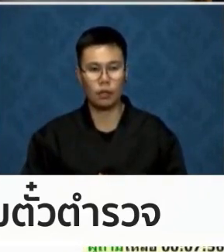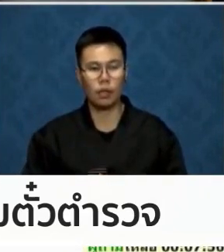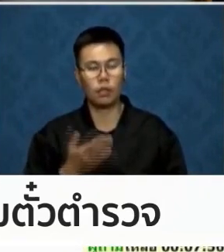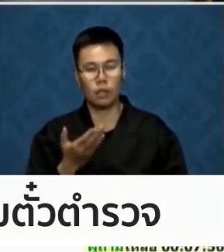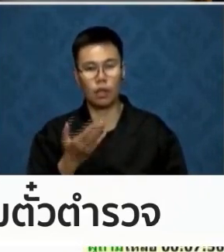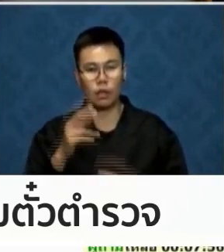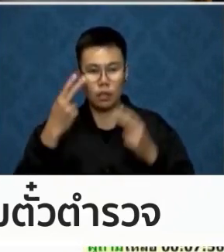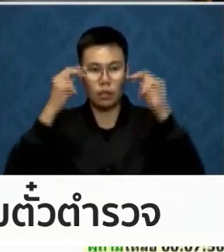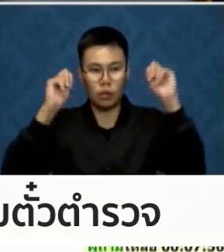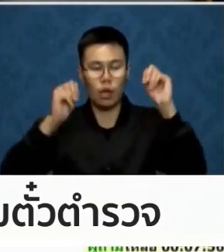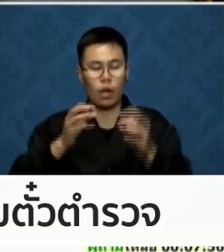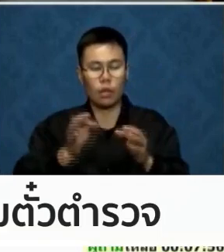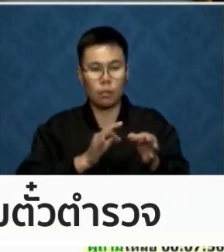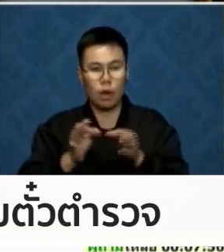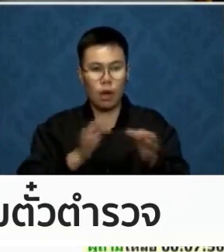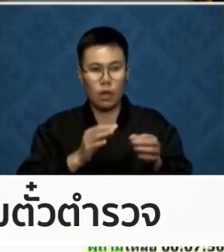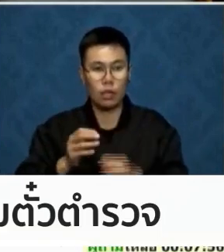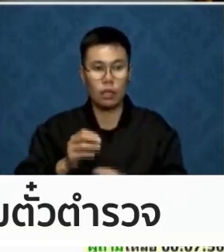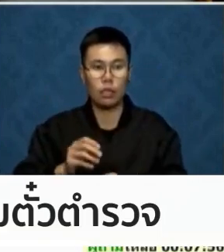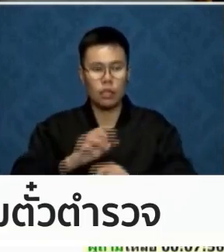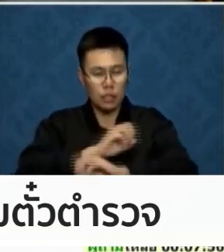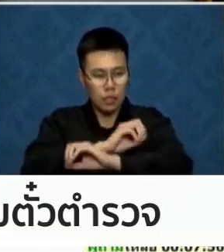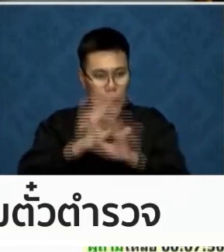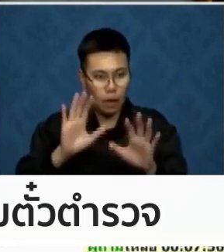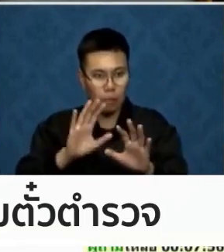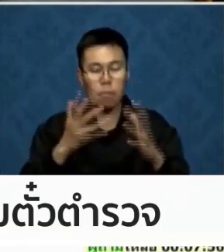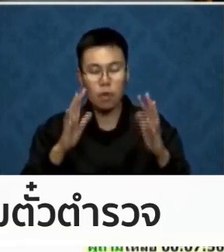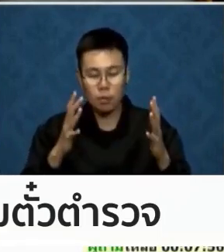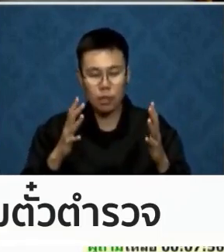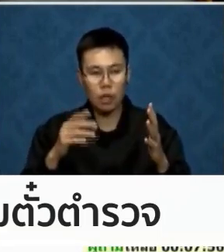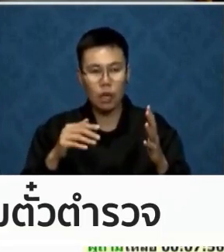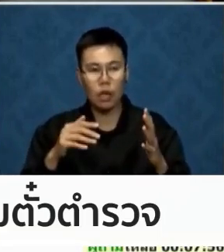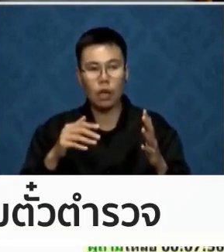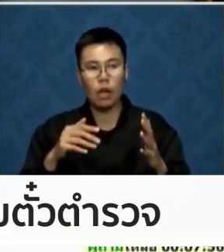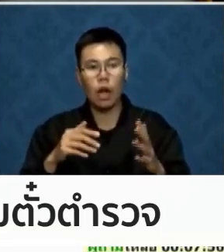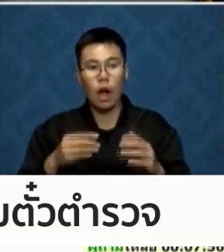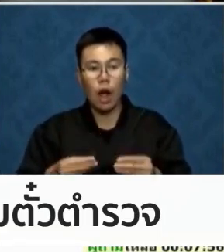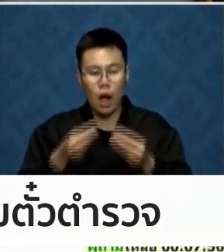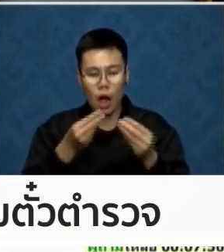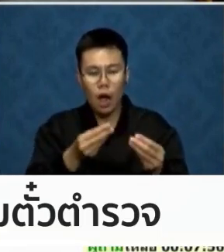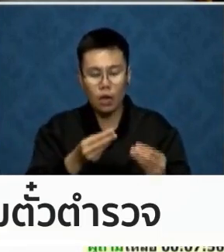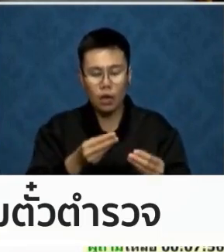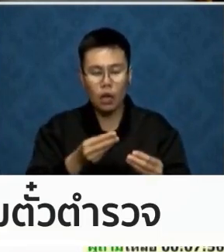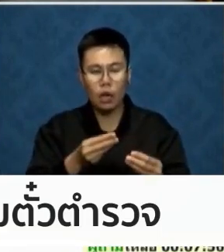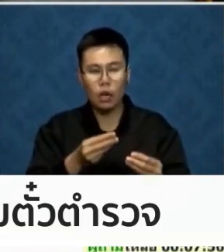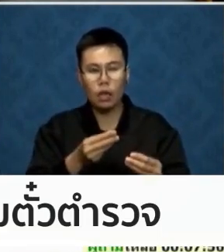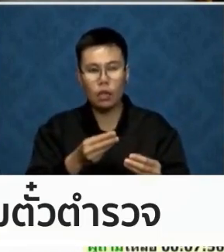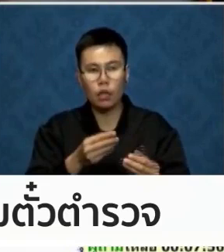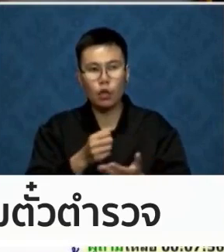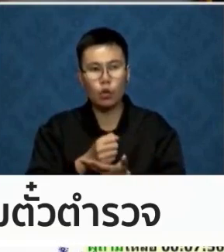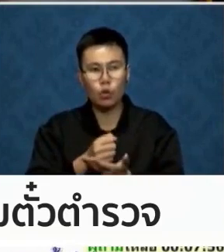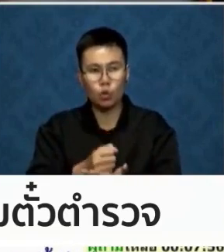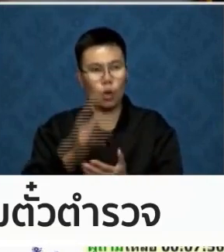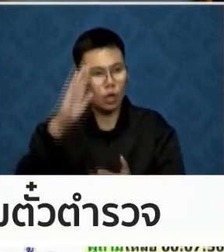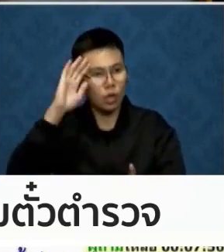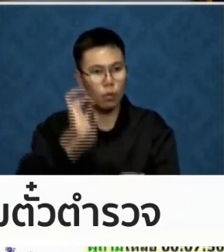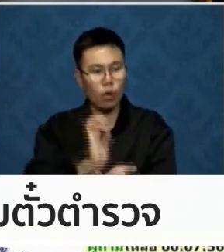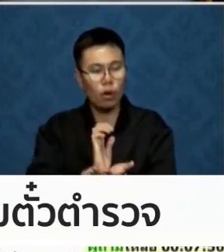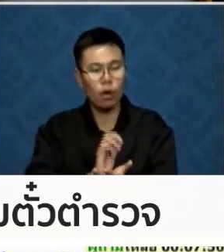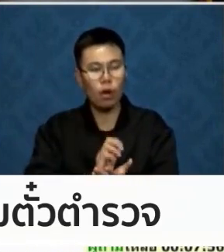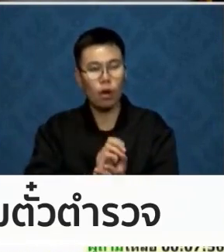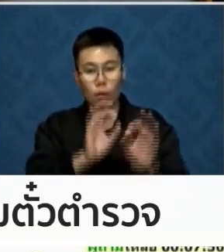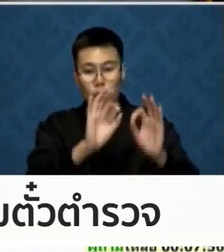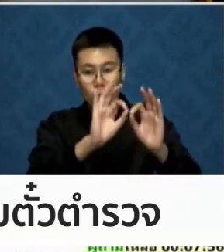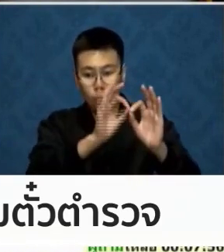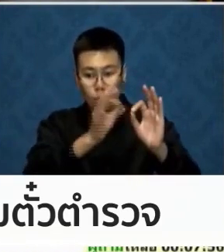ของท่านนายกรัฐมนตรีได้อธิบายชัดเจนว่าไม่มีการให้ความช่วยเหลือใดๆทั้งสิ้นเพราะในประโยคแร